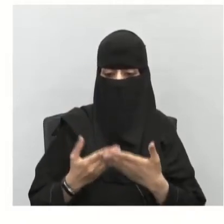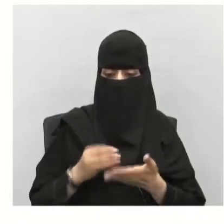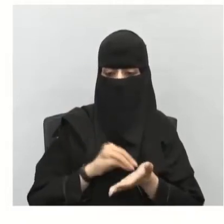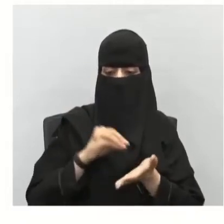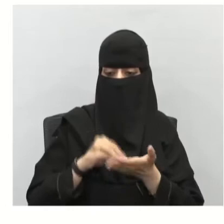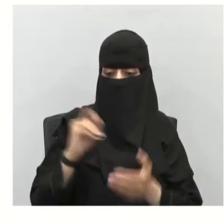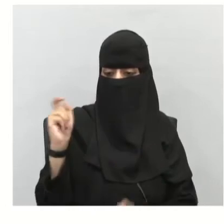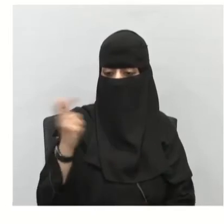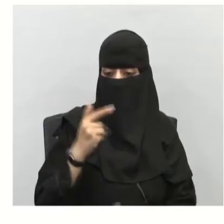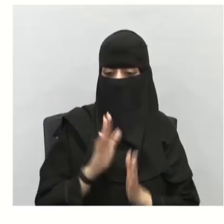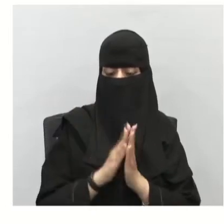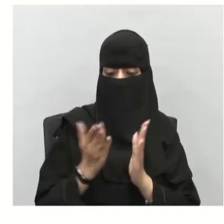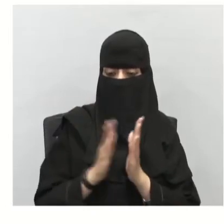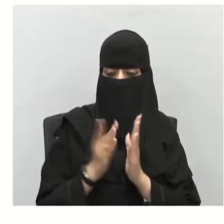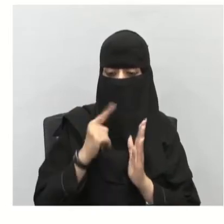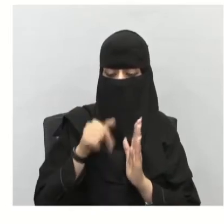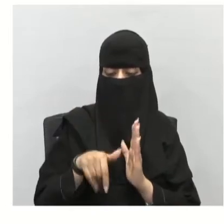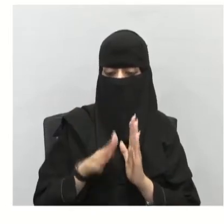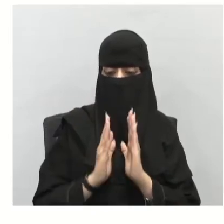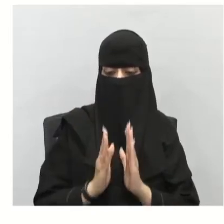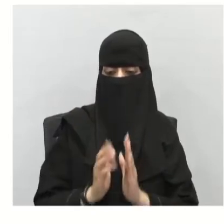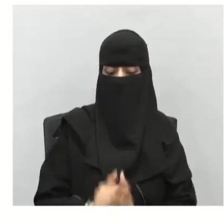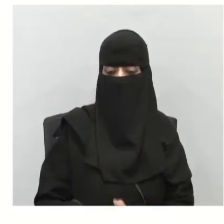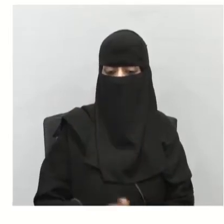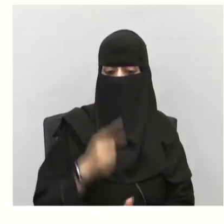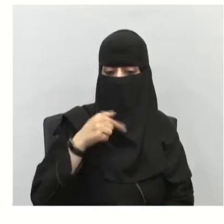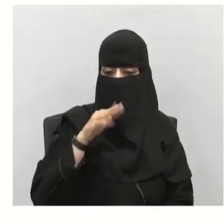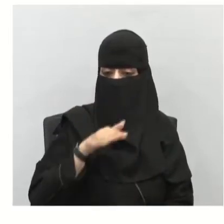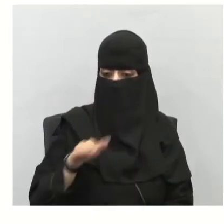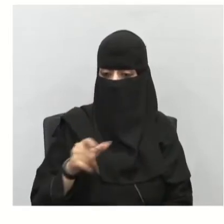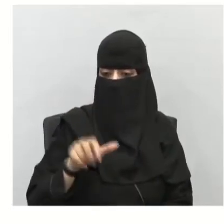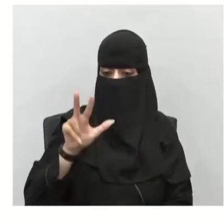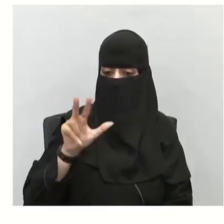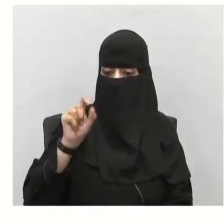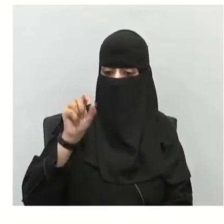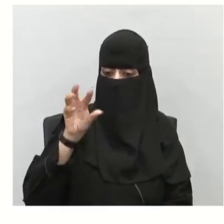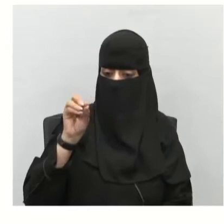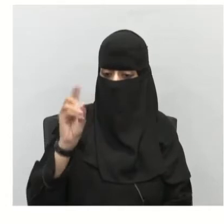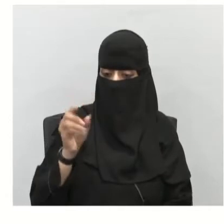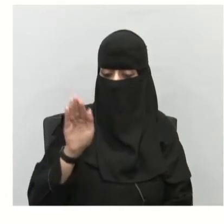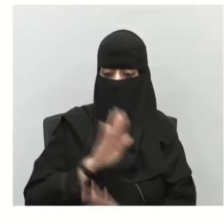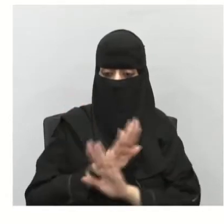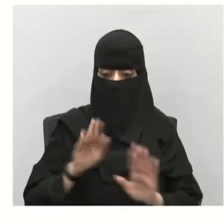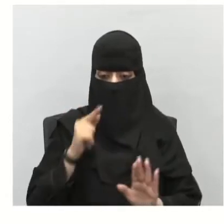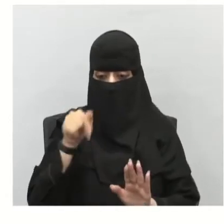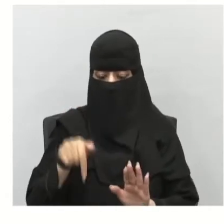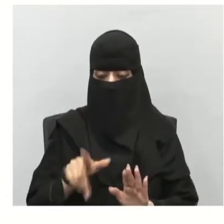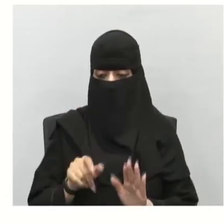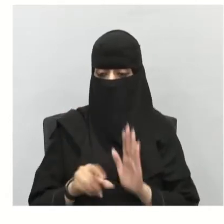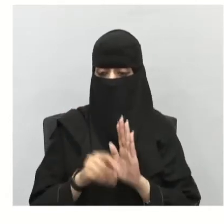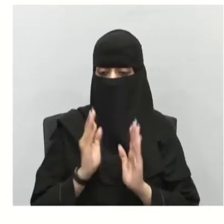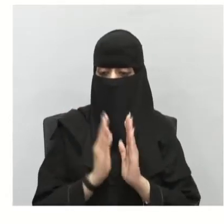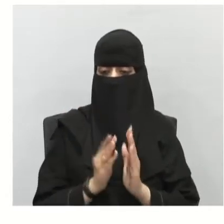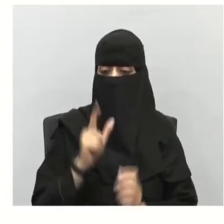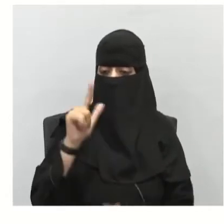السريع بين صفحات الكتاب. صغاري هل الفهرس فقط موجود في مادة لغتي؟ أحسنتم،